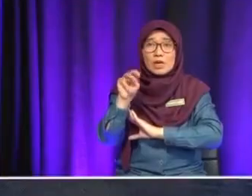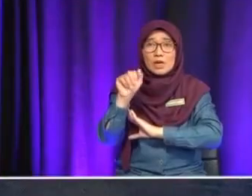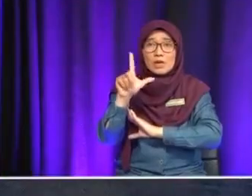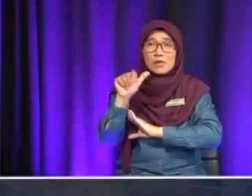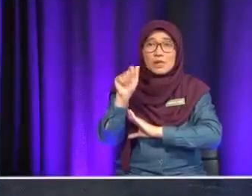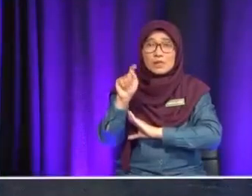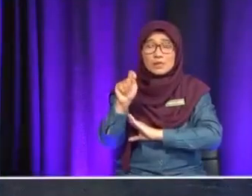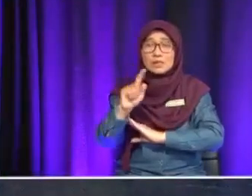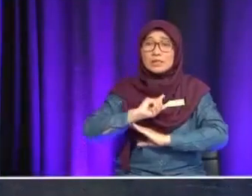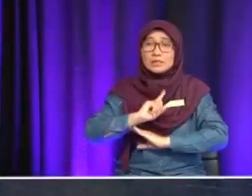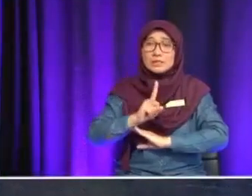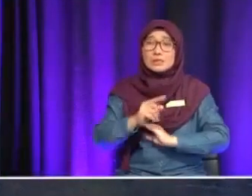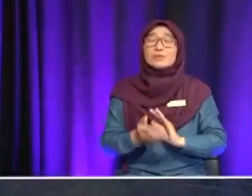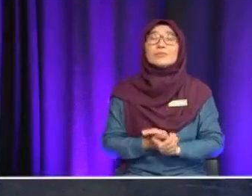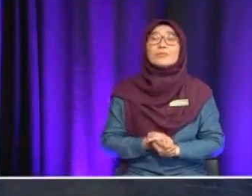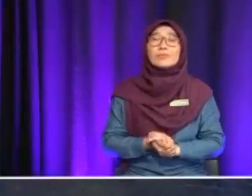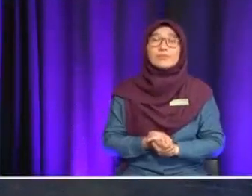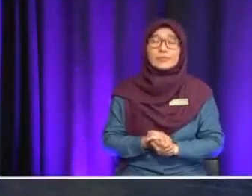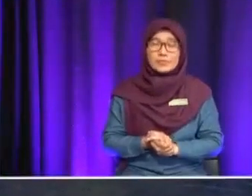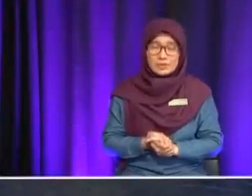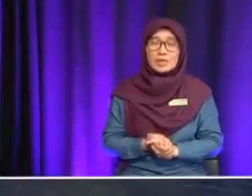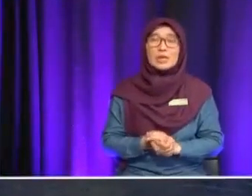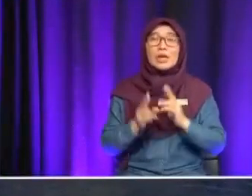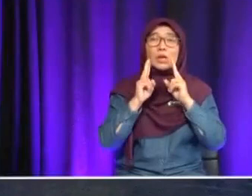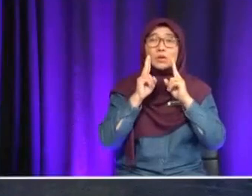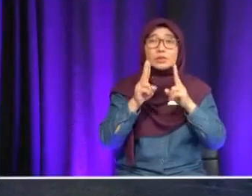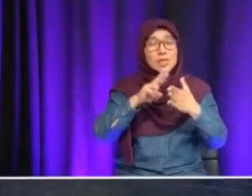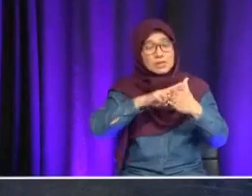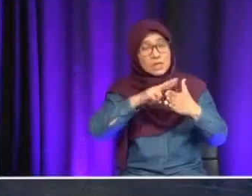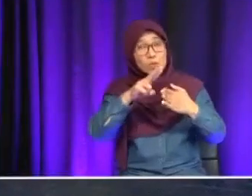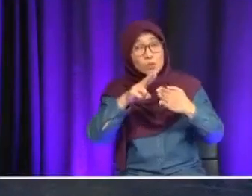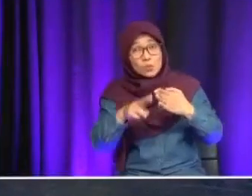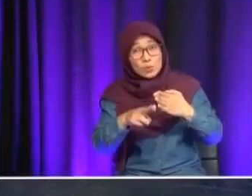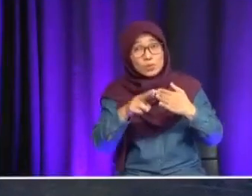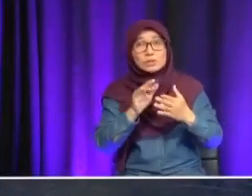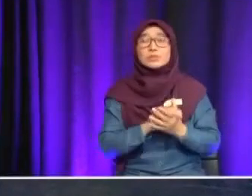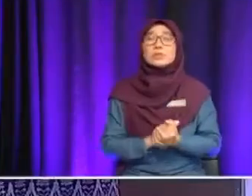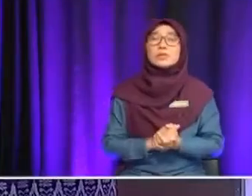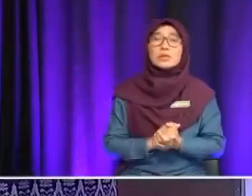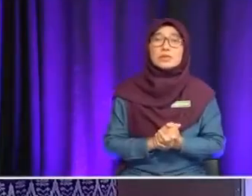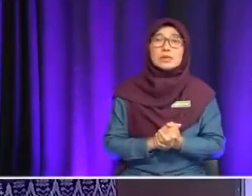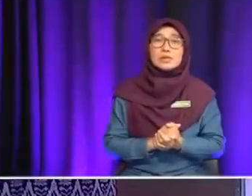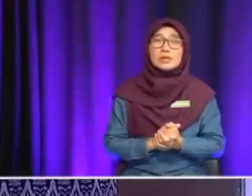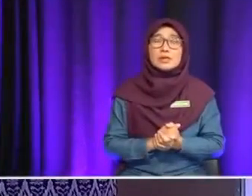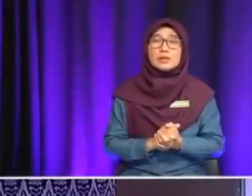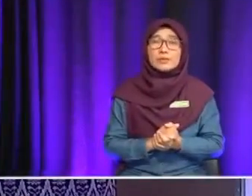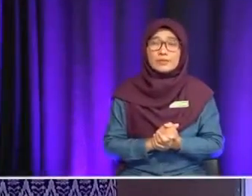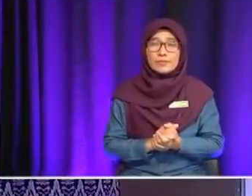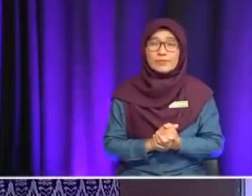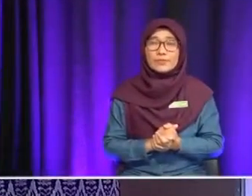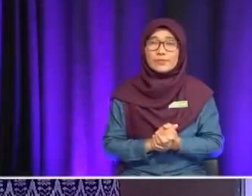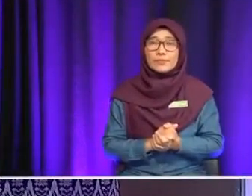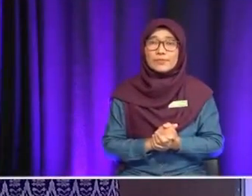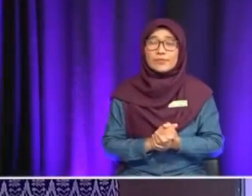mungkin Ustazah boleh berikan rumusan secara ringkas untuk topik kita pada hari ini. Baiklah murid-murid di rumah mahupun di